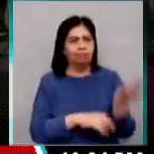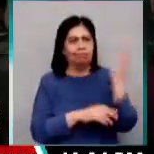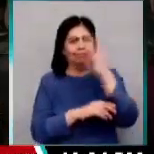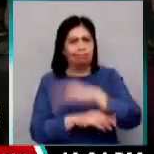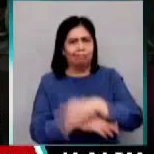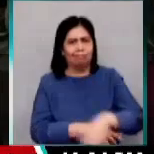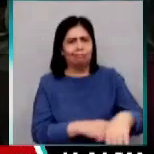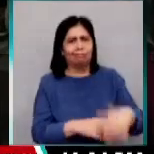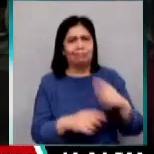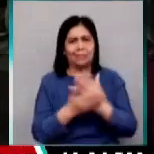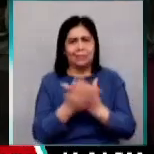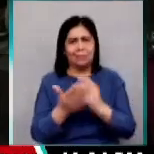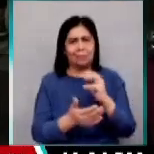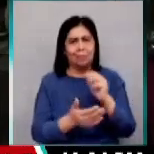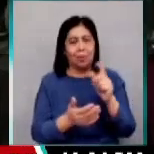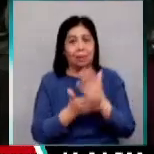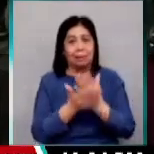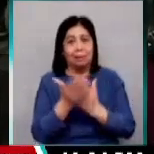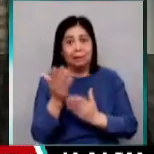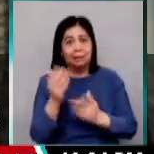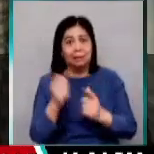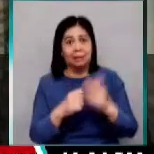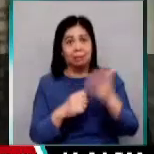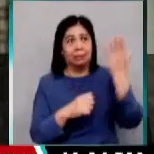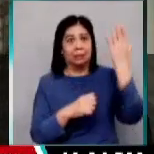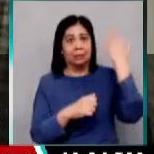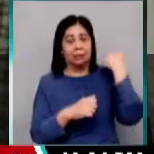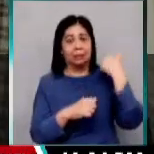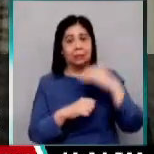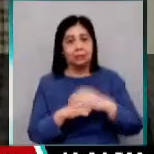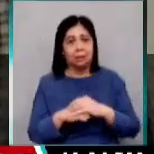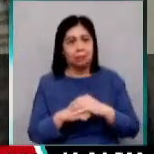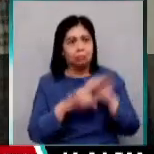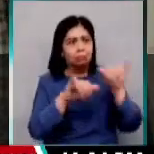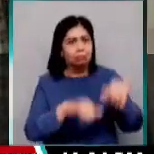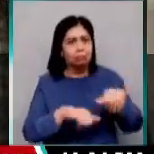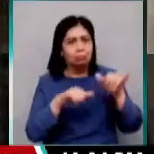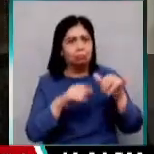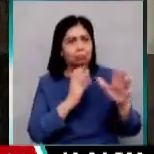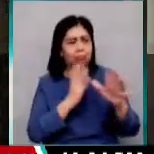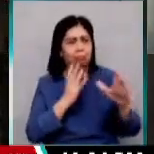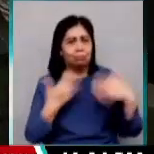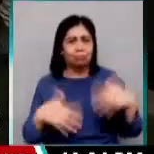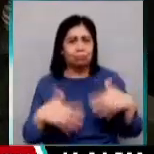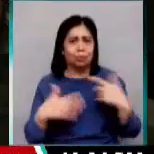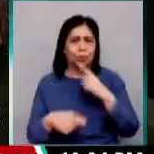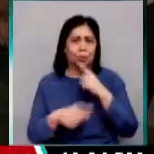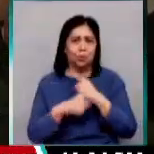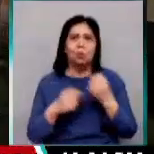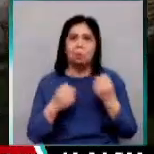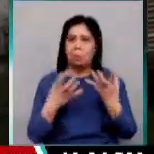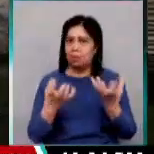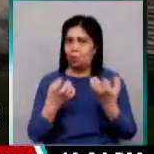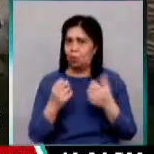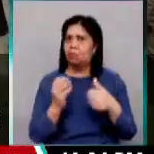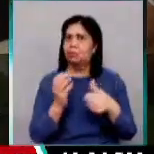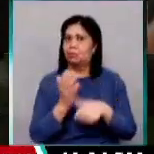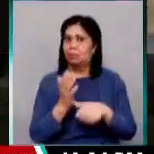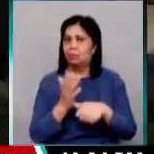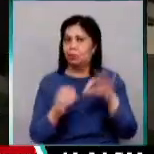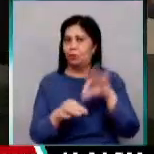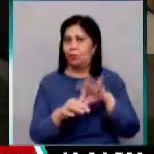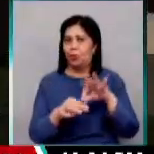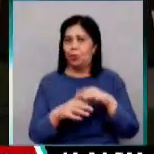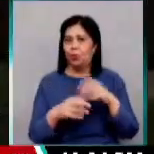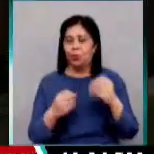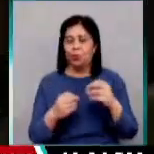iba, nung isang araw pa, naroroon. Ba, talagang maraming gustong bumoto. Ha? Oo. Yes. Walang voter registration